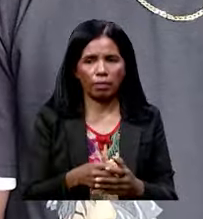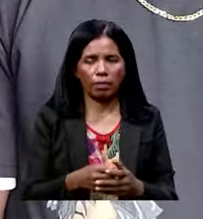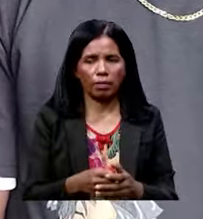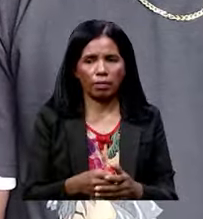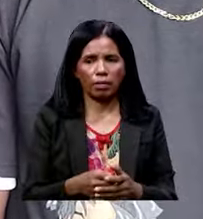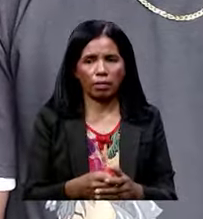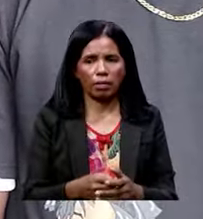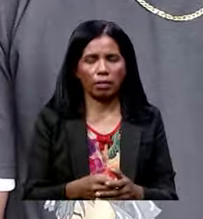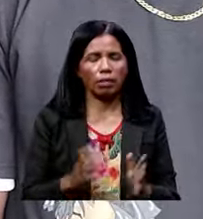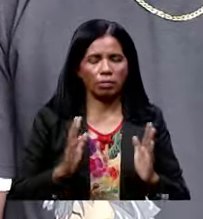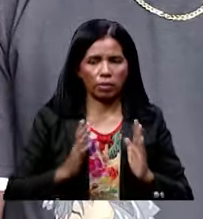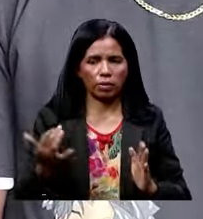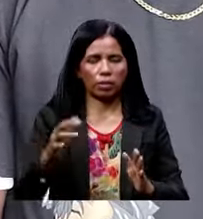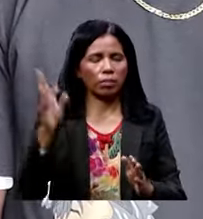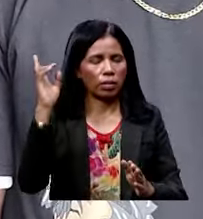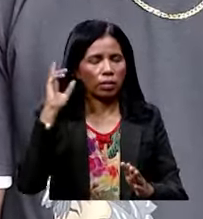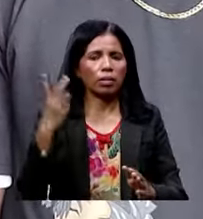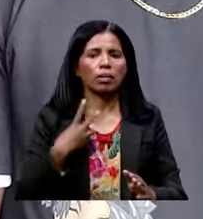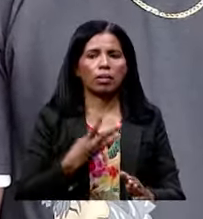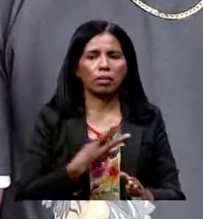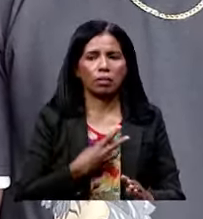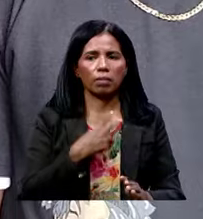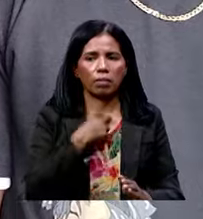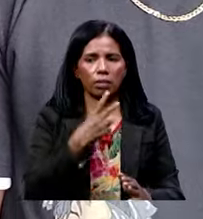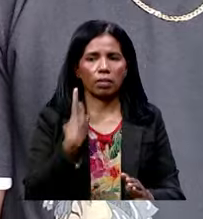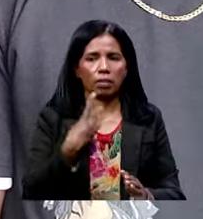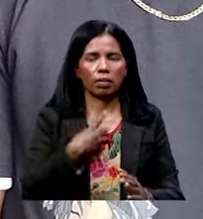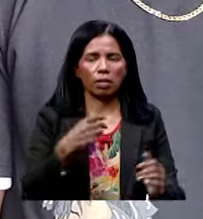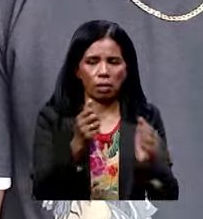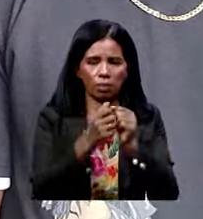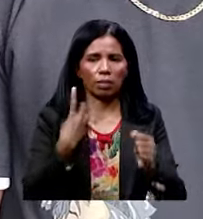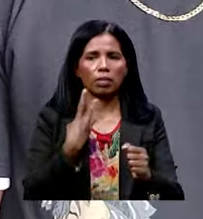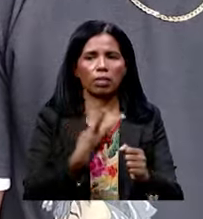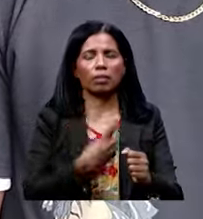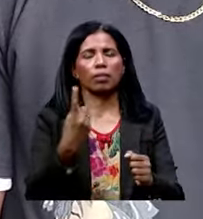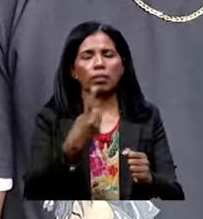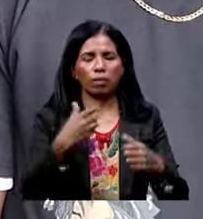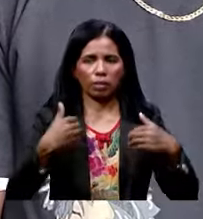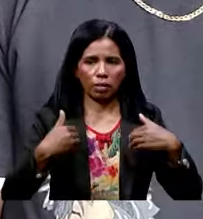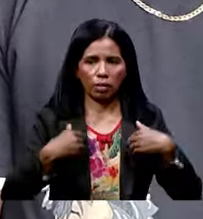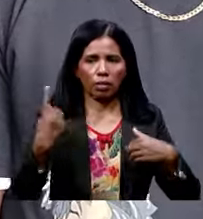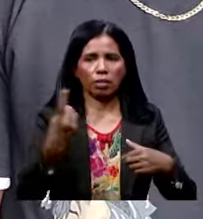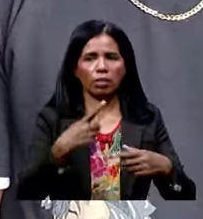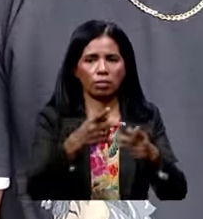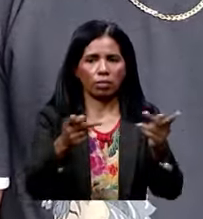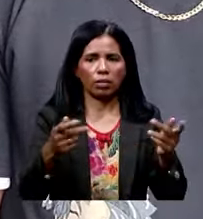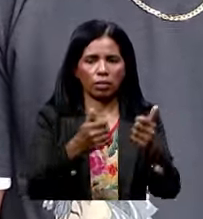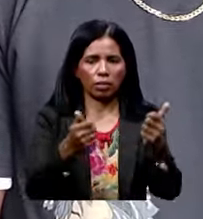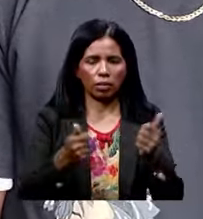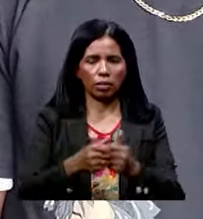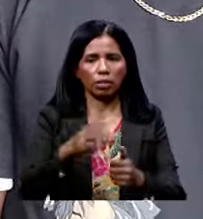senangira nai ulisira berona ami alere kira ne irakne elano nitika ami ami nafatin iha mantain iha posan kreatifu